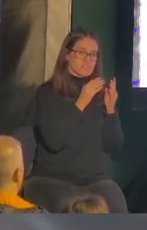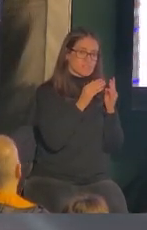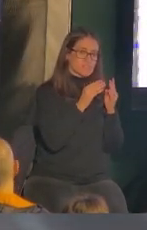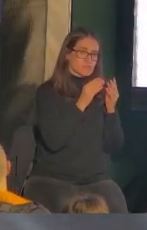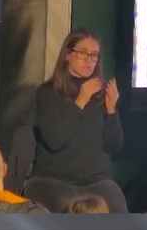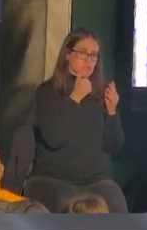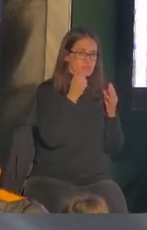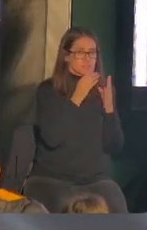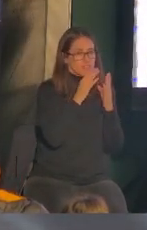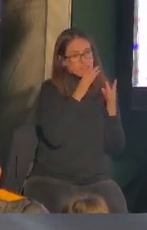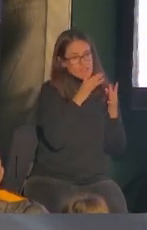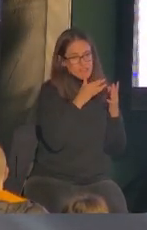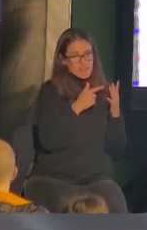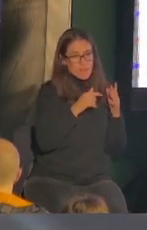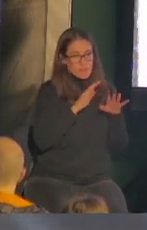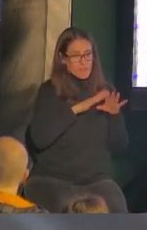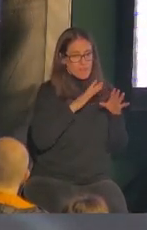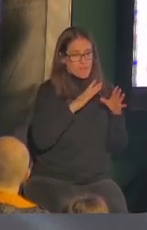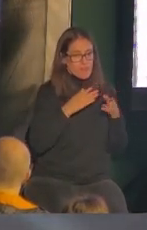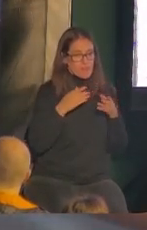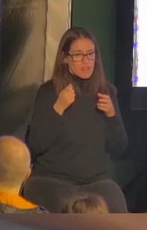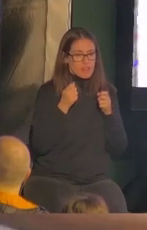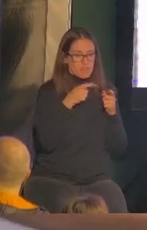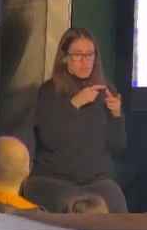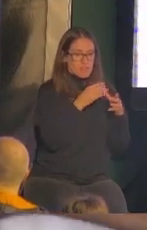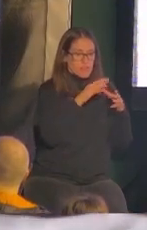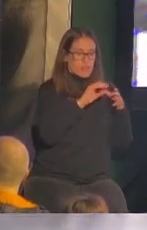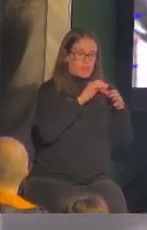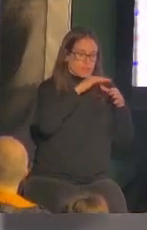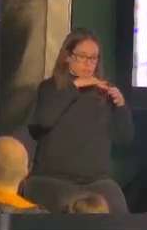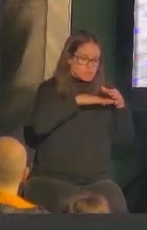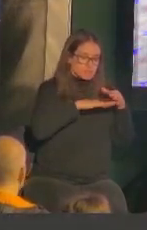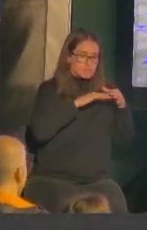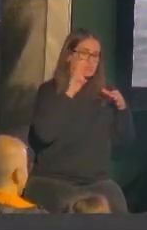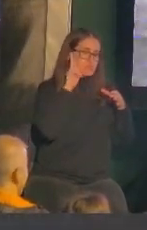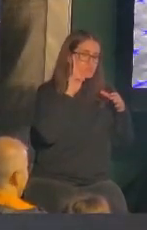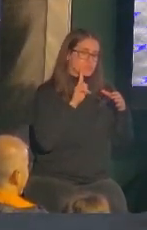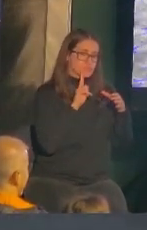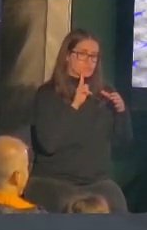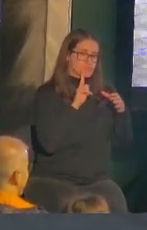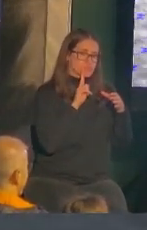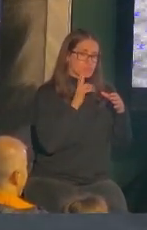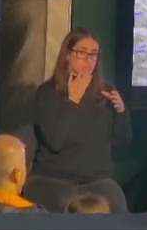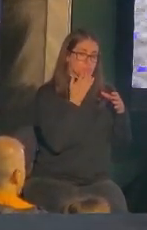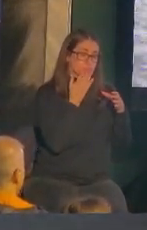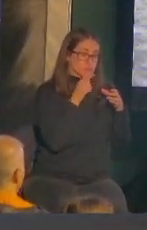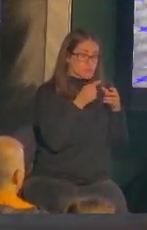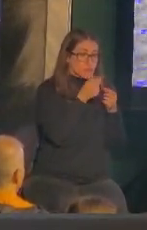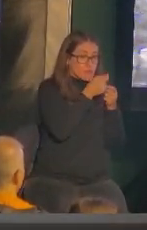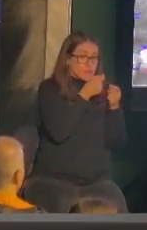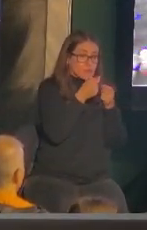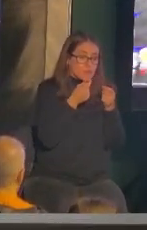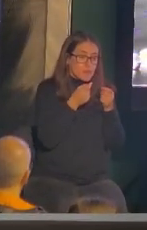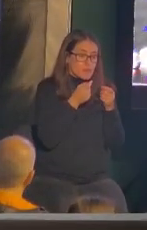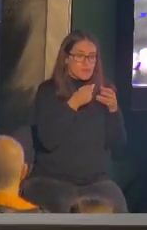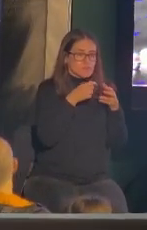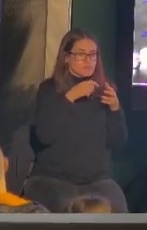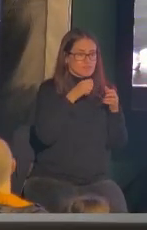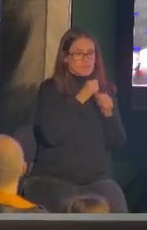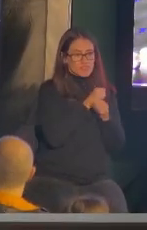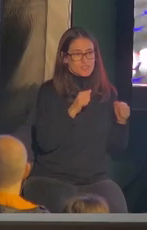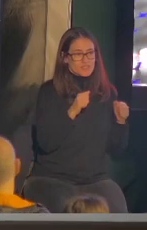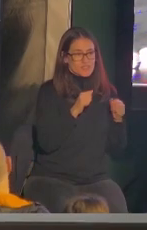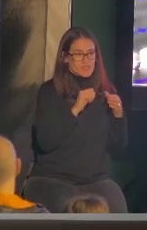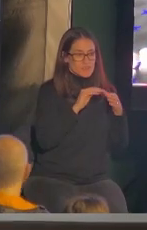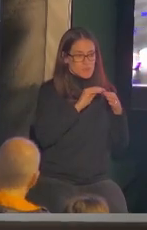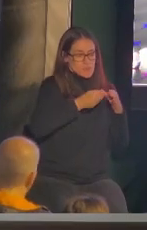del tot, però que tingui una certa fluïdesa. Perquè si no, totes aquestes petites marques no es queden